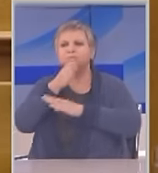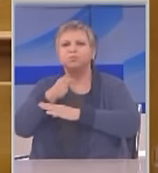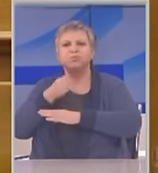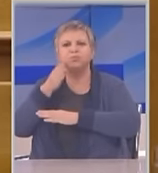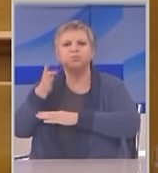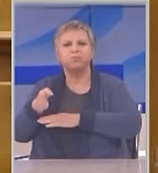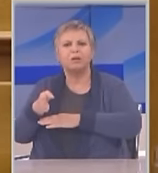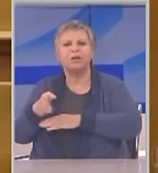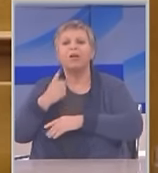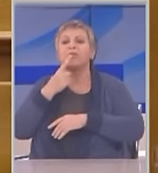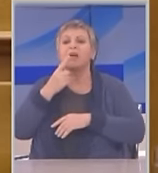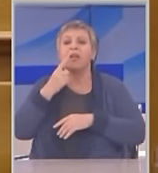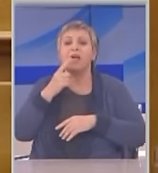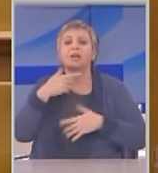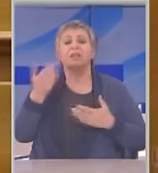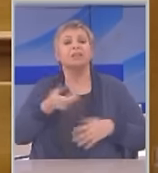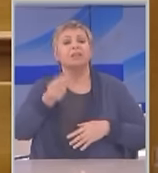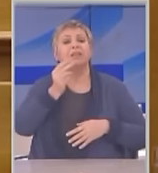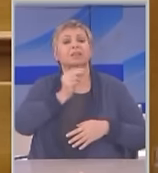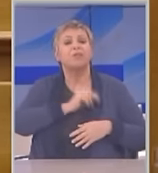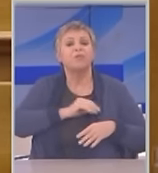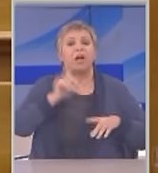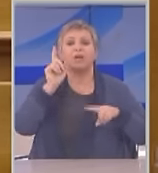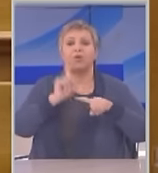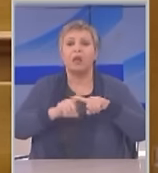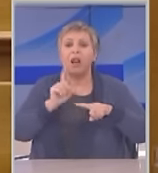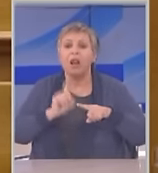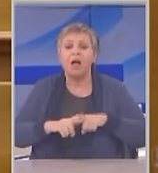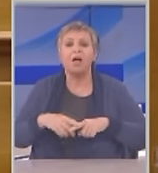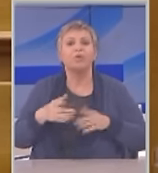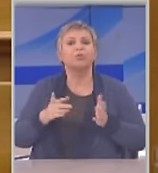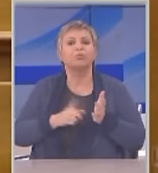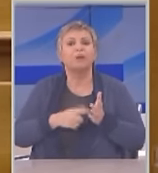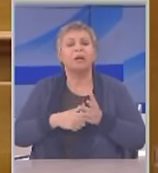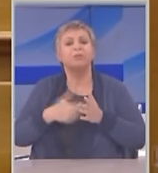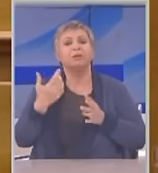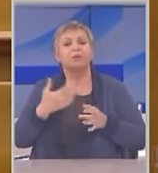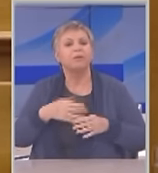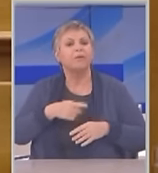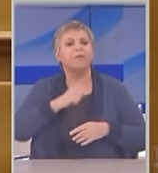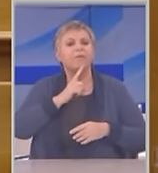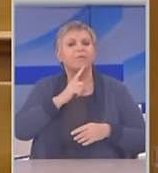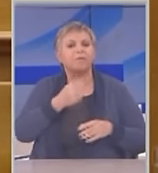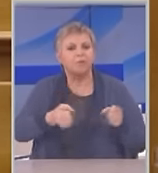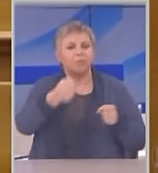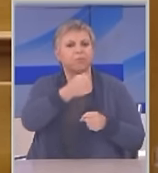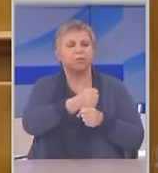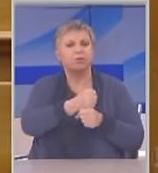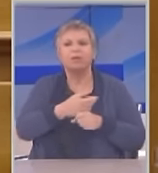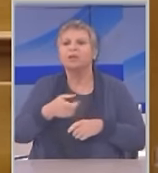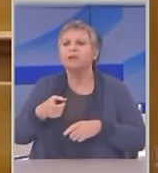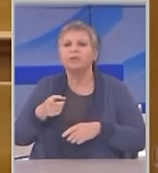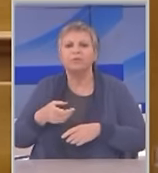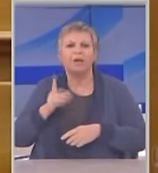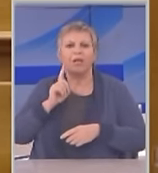το συμφέρον της Ελλάδας είναι να ξανάρθετε εσείς τα πράγματα. Απορώ. Νομίζετε ότι δεν